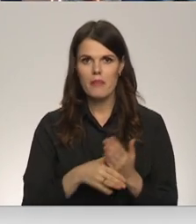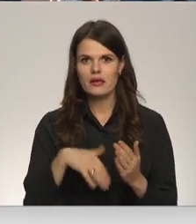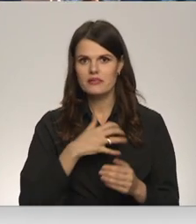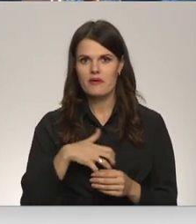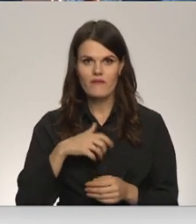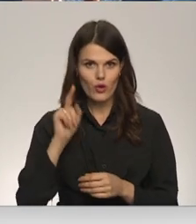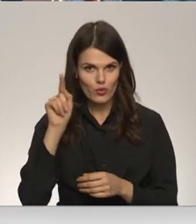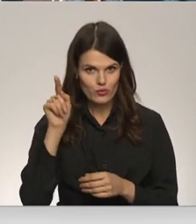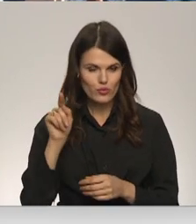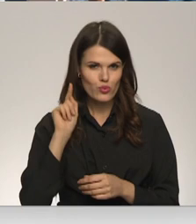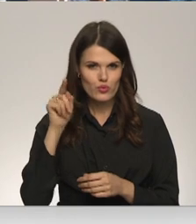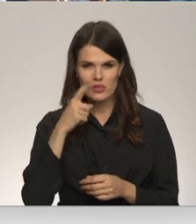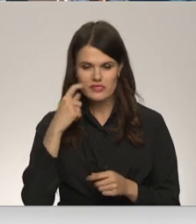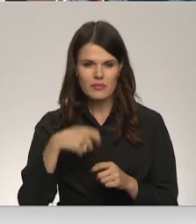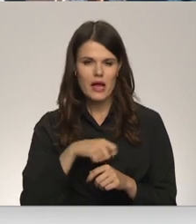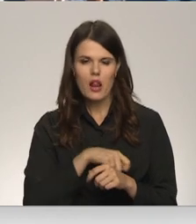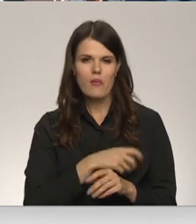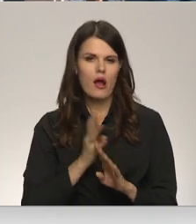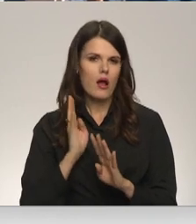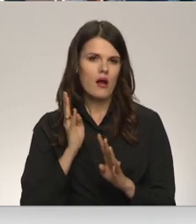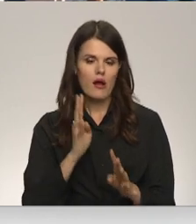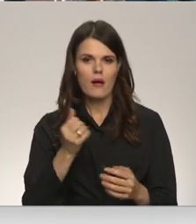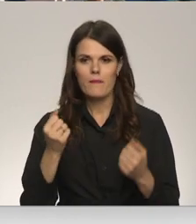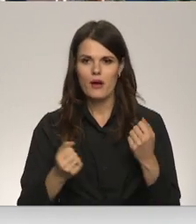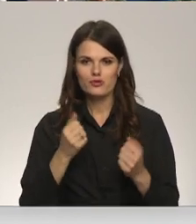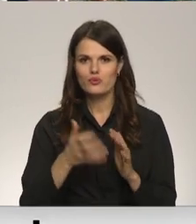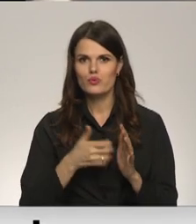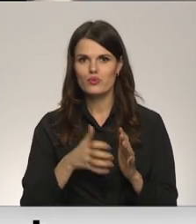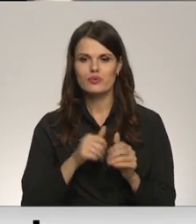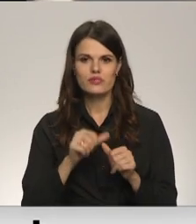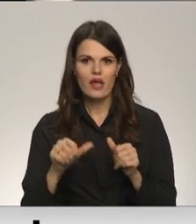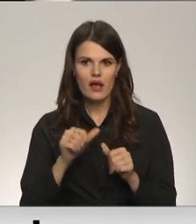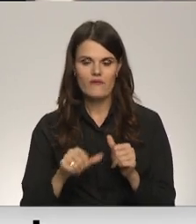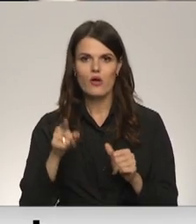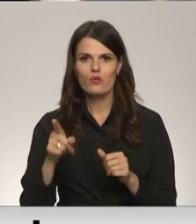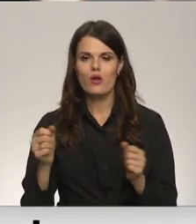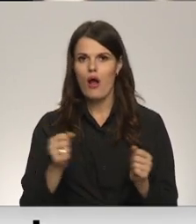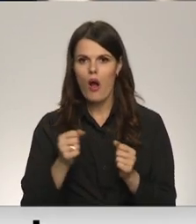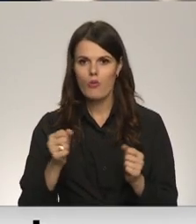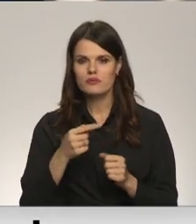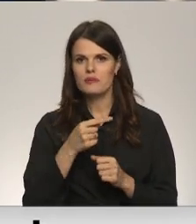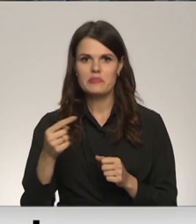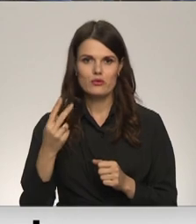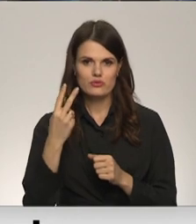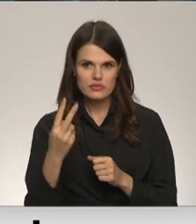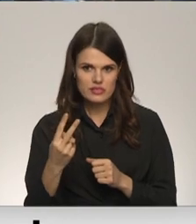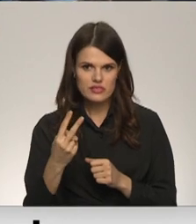tajā pusē ir 100 km rindas, mašīnām trūks degvielas, tur ir augsts, tur ir mīnus 2